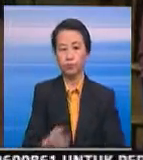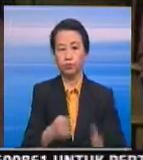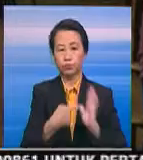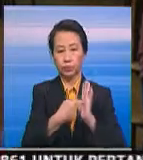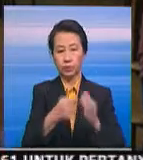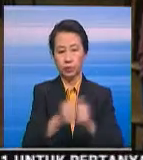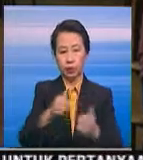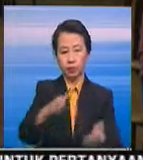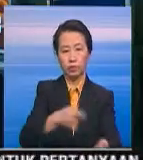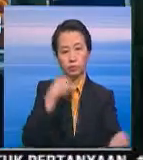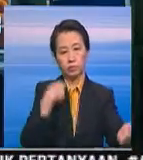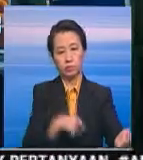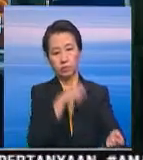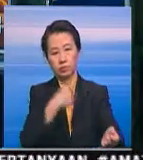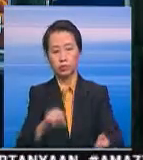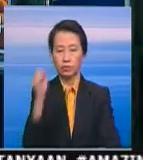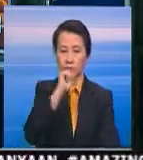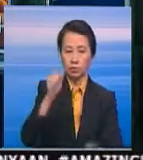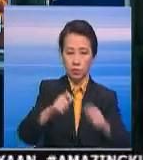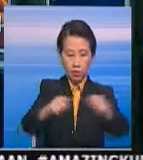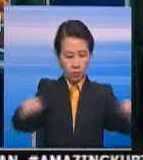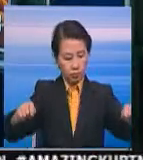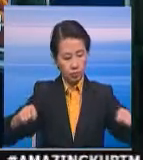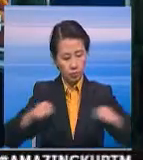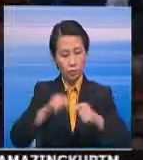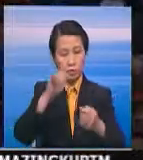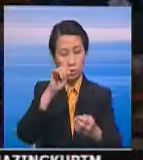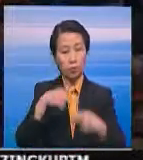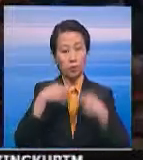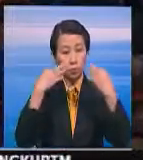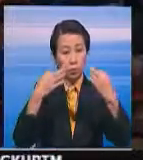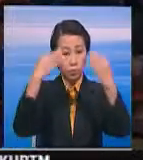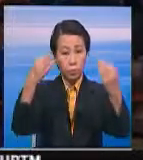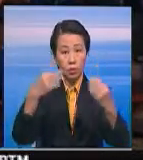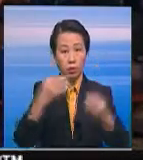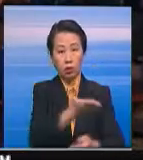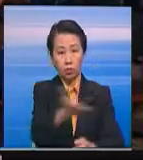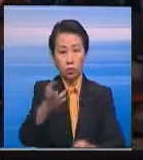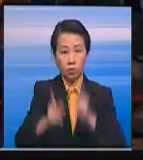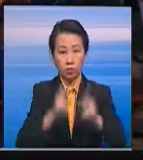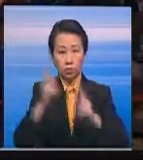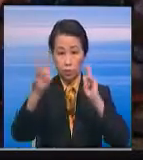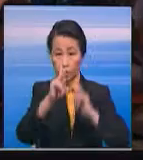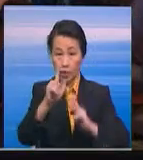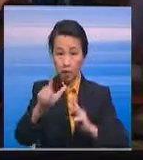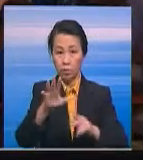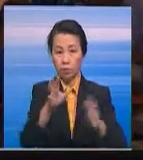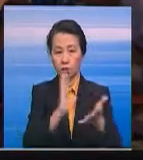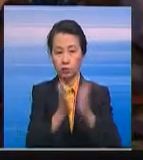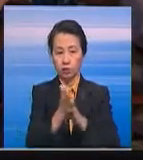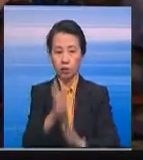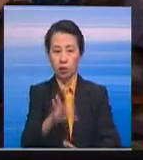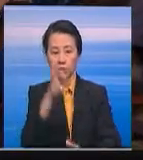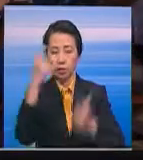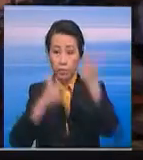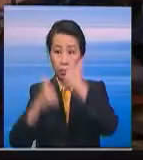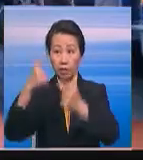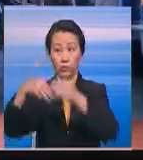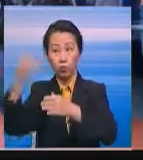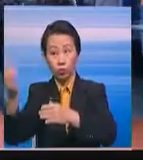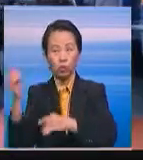daripada muzik jalanan, tapak semakin menempa nama, bukan sekadar dalam kalangan warga kota tetapi turut menjadi pilihan pelancong